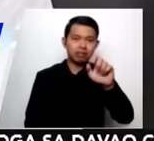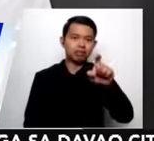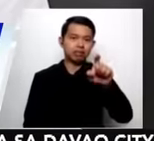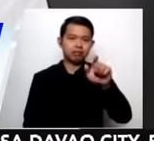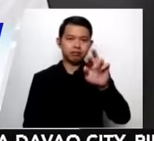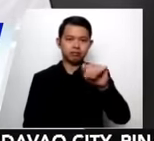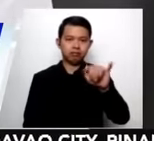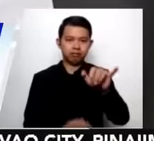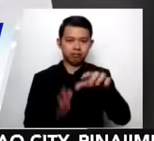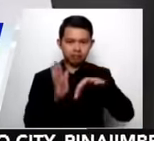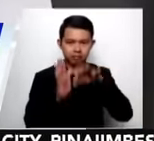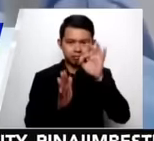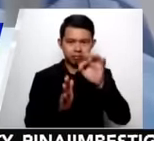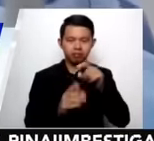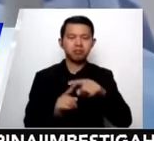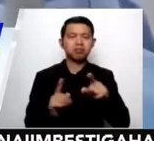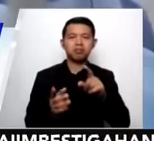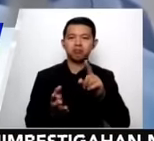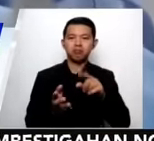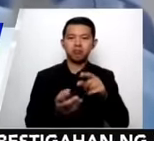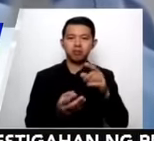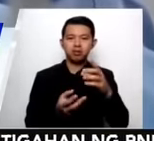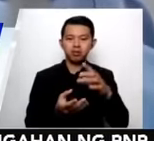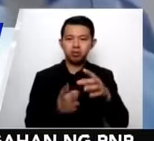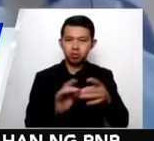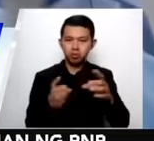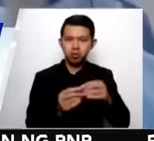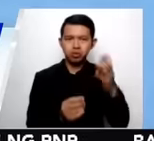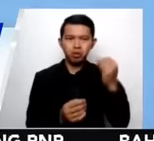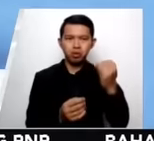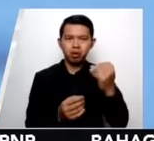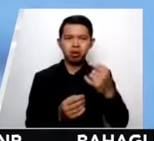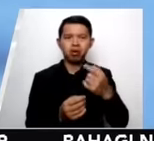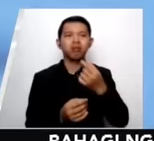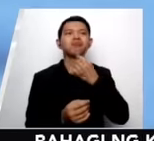nalunok ang pako. Matagumpay naman itong natanggal ng mga doktor.